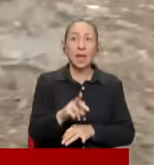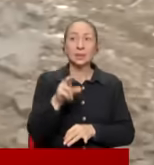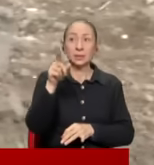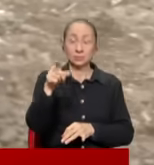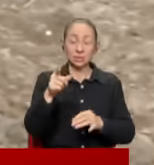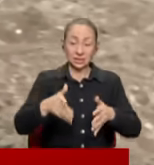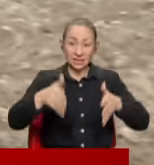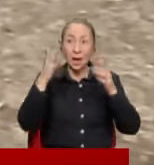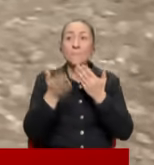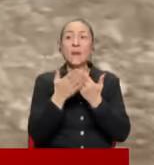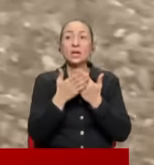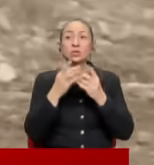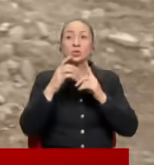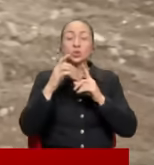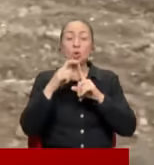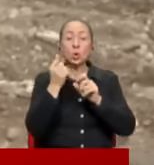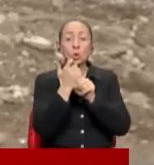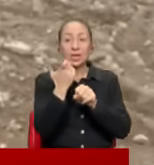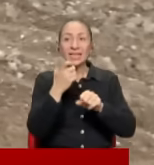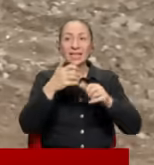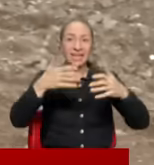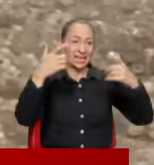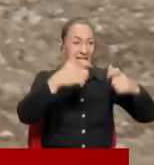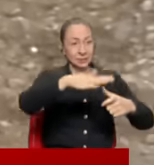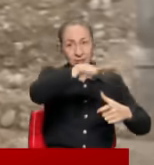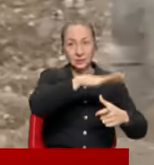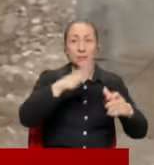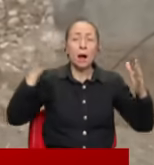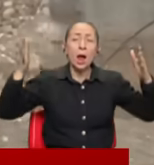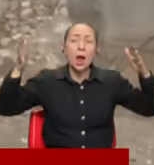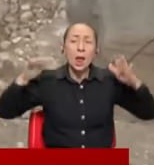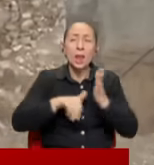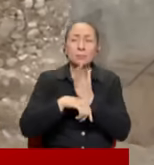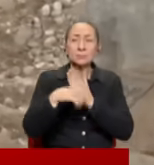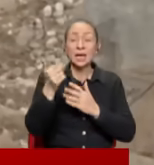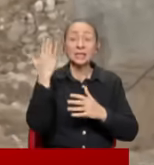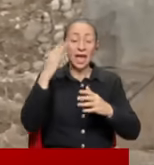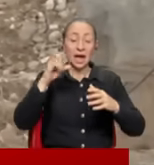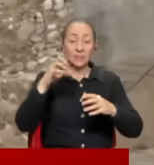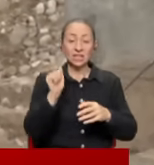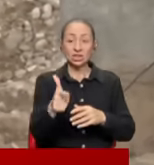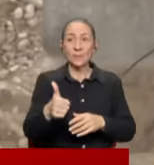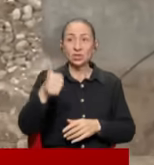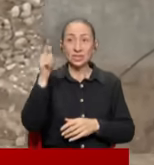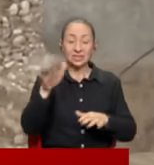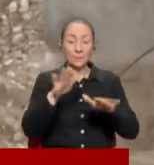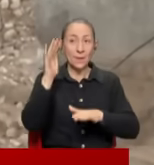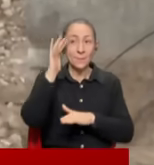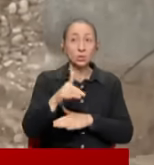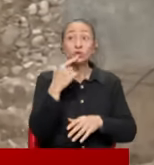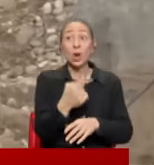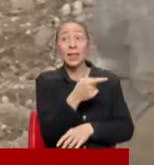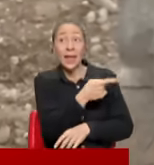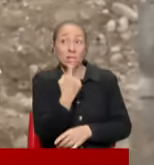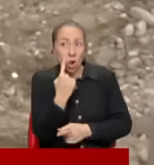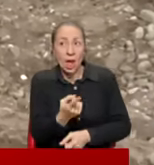Sabah sitesi Kahramanmaraş Doğu Kent'te tamamen yıkılan tek site müteahhiti eski AK Parti ilçe başkanı depremzedelerin iddiasına